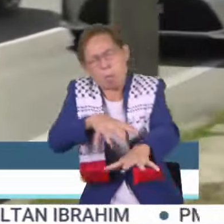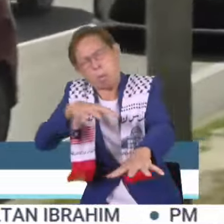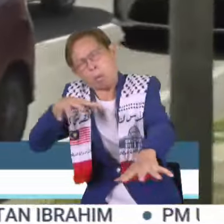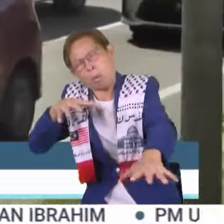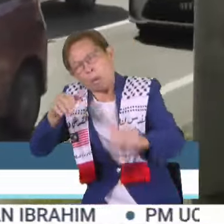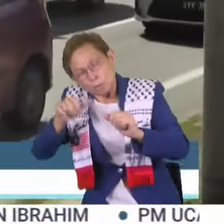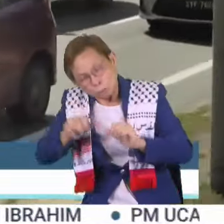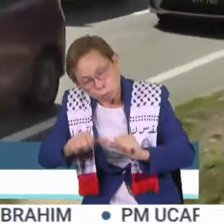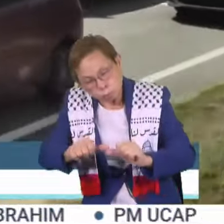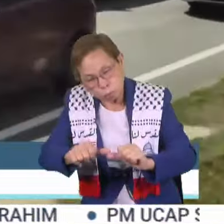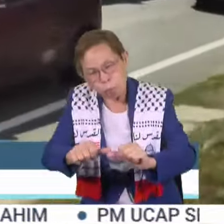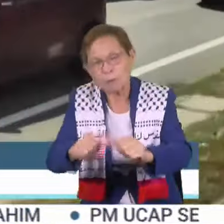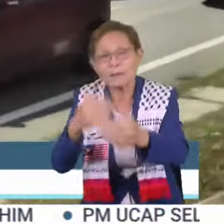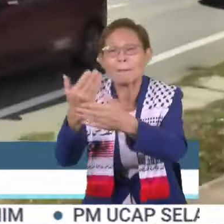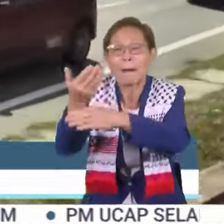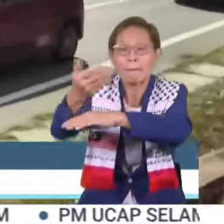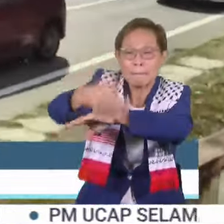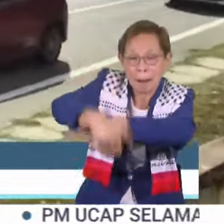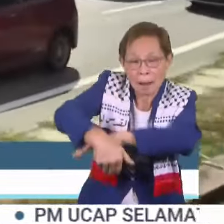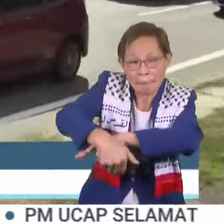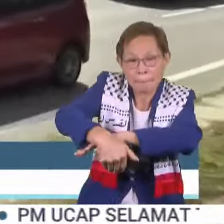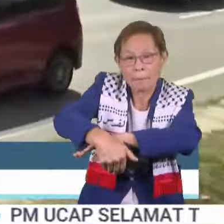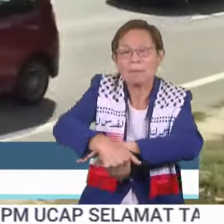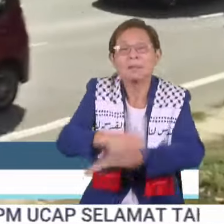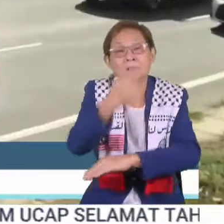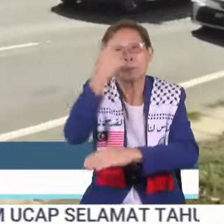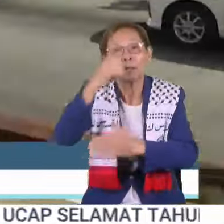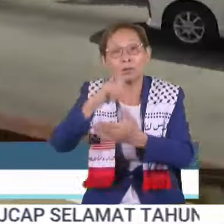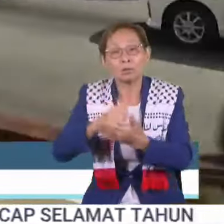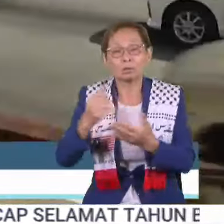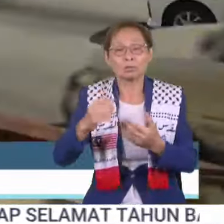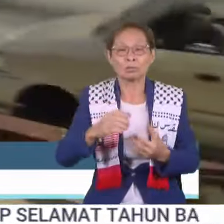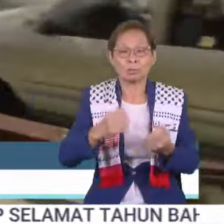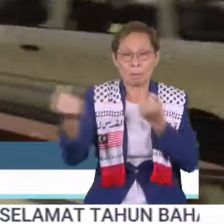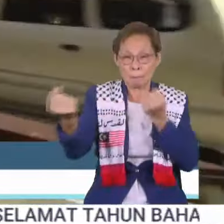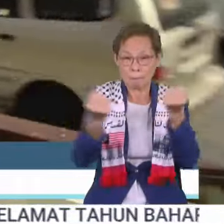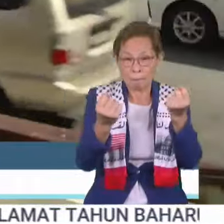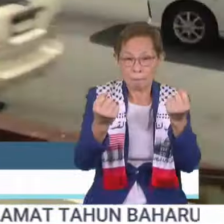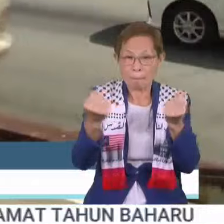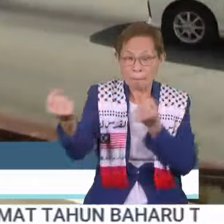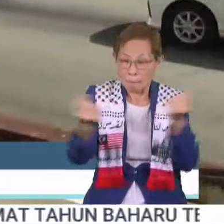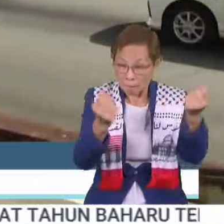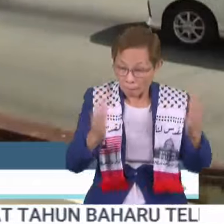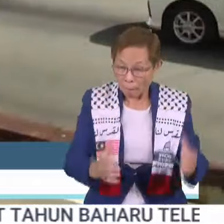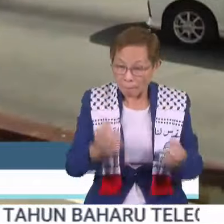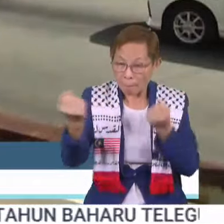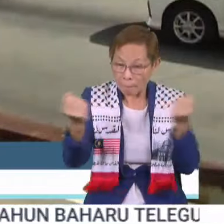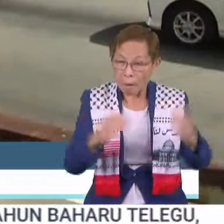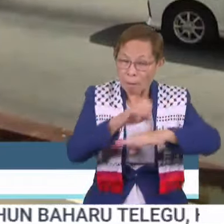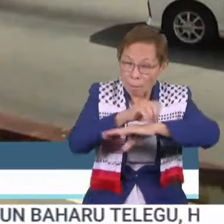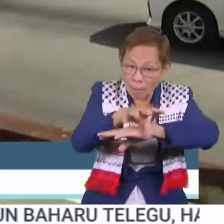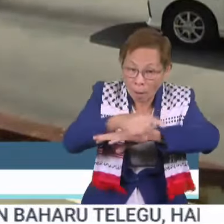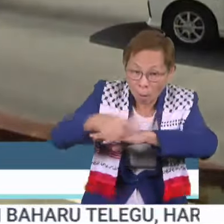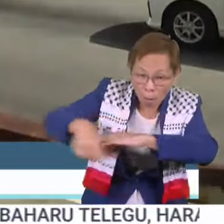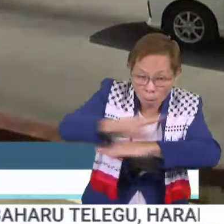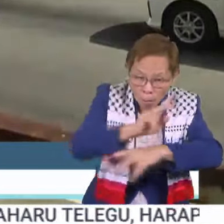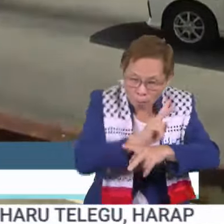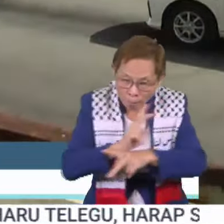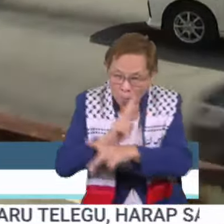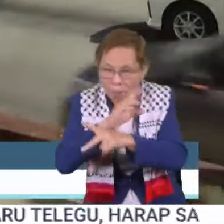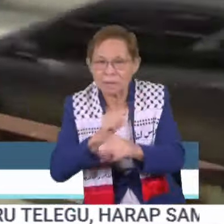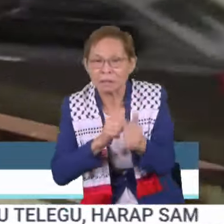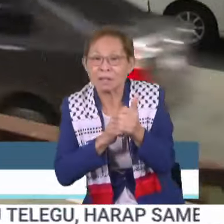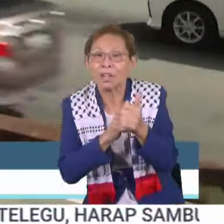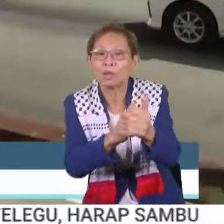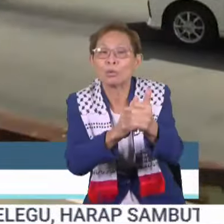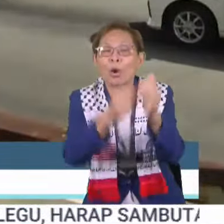dijangka berterusan sehingga lewat malam ini sehubungan itu pengguna jalan raya dinasihatkan untuk lebih berhati-hati dan